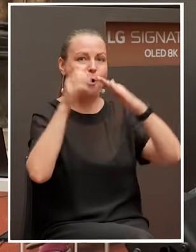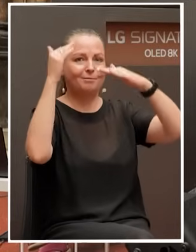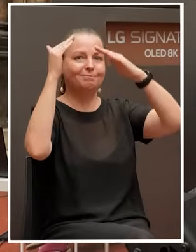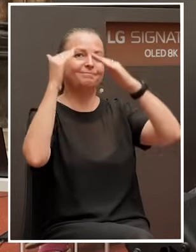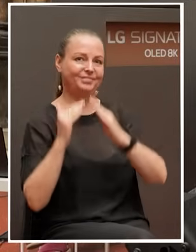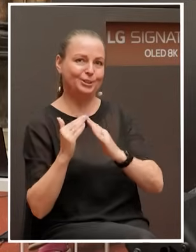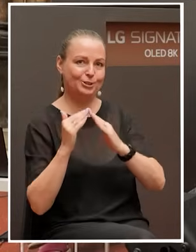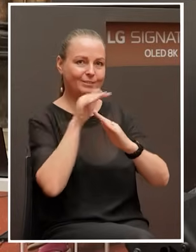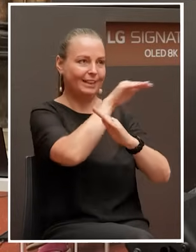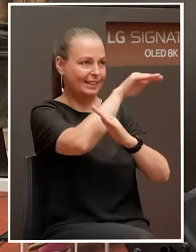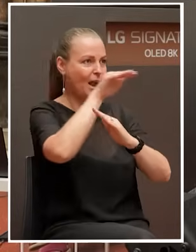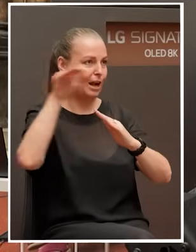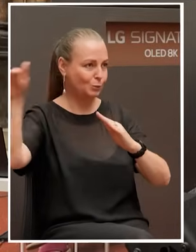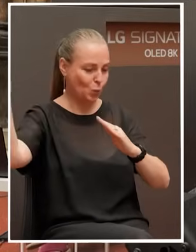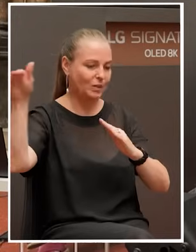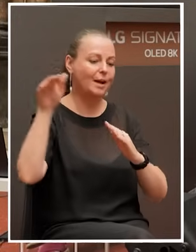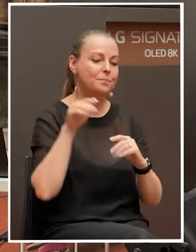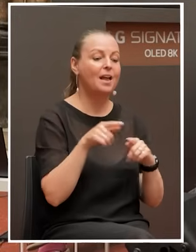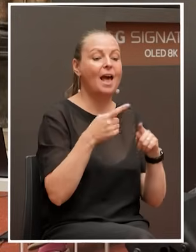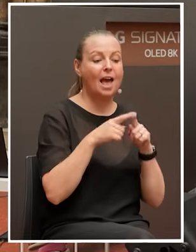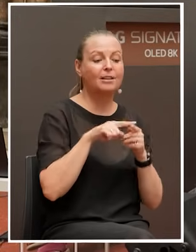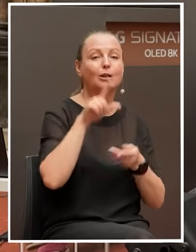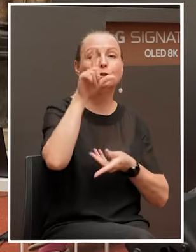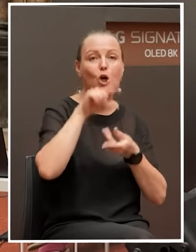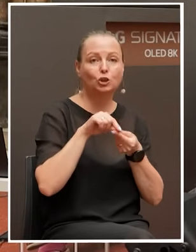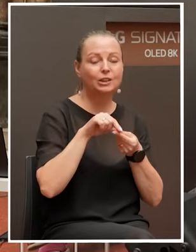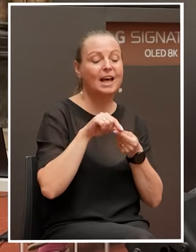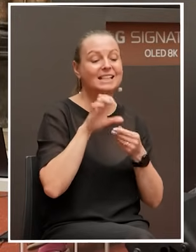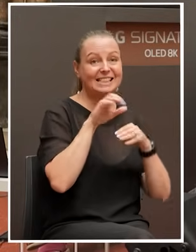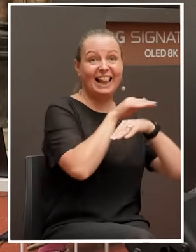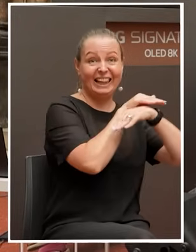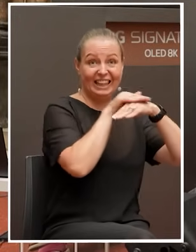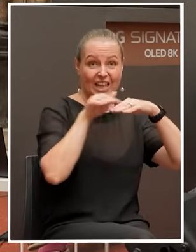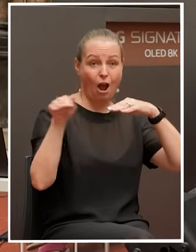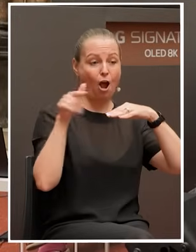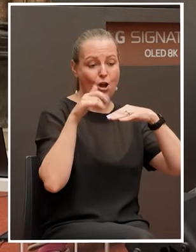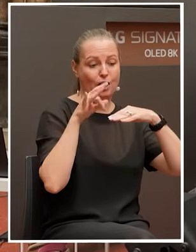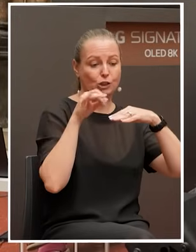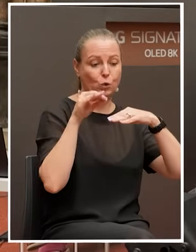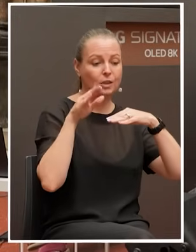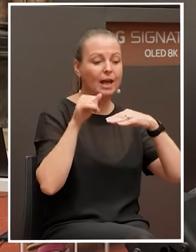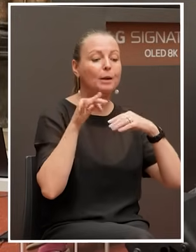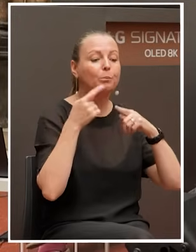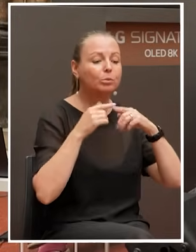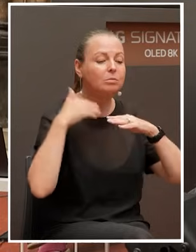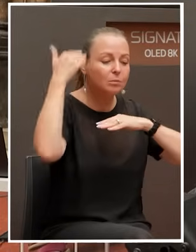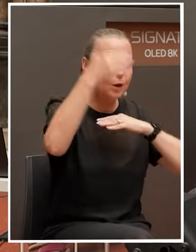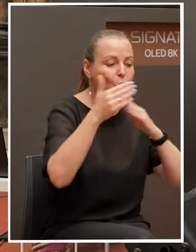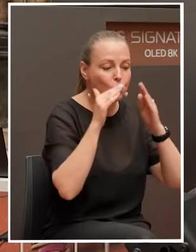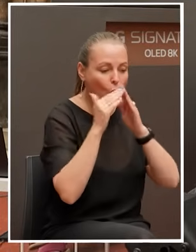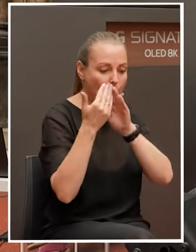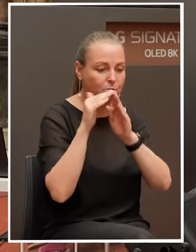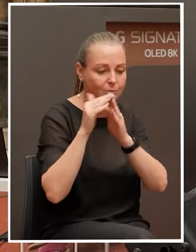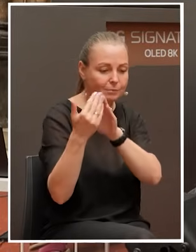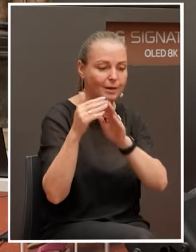ней. Это же в сочетании с линией горизонта и зданиями на заднем плане, легко